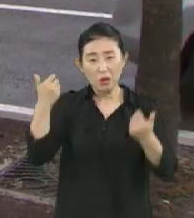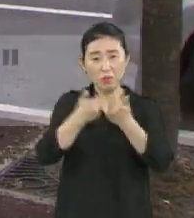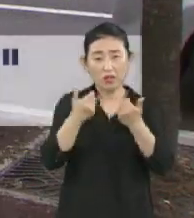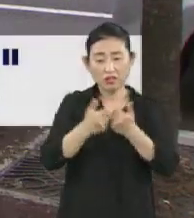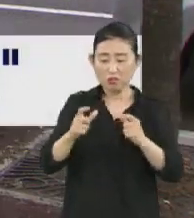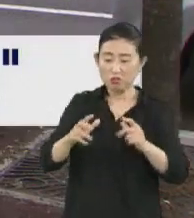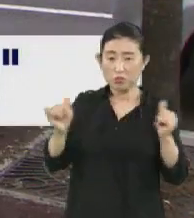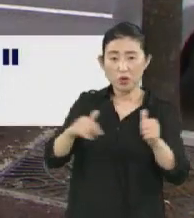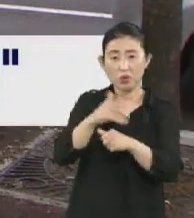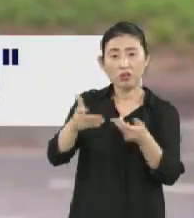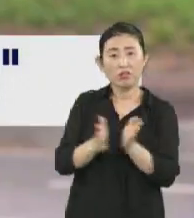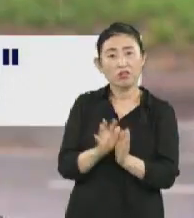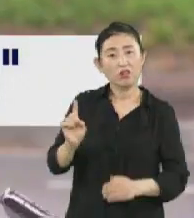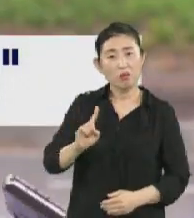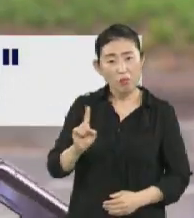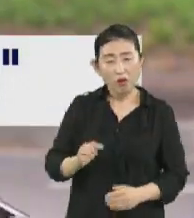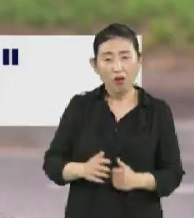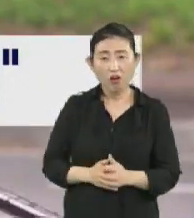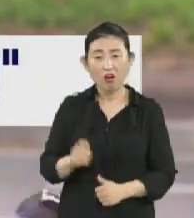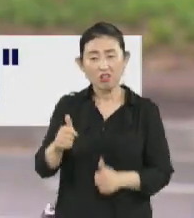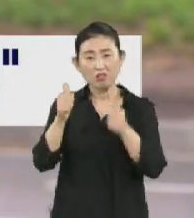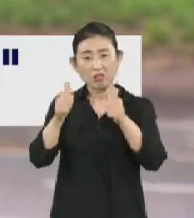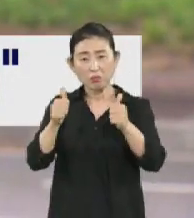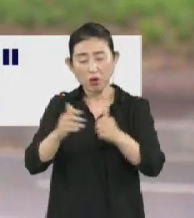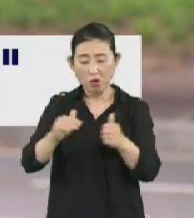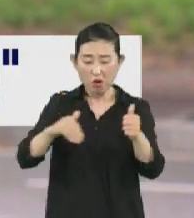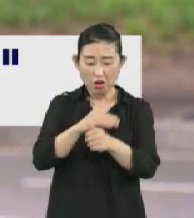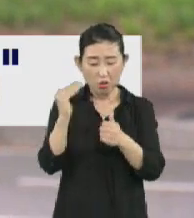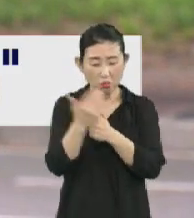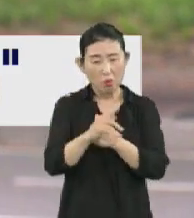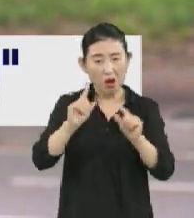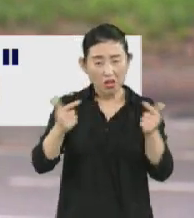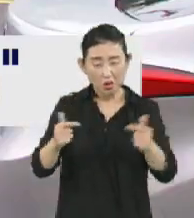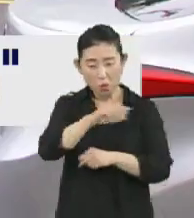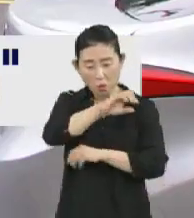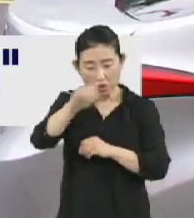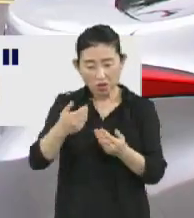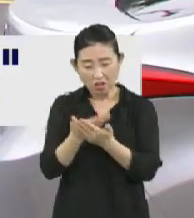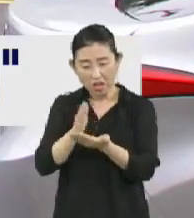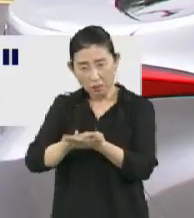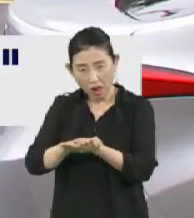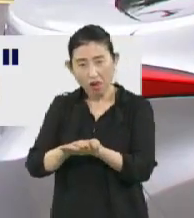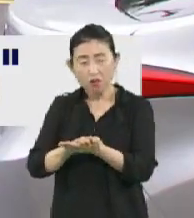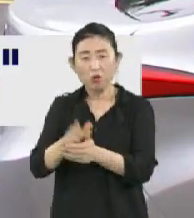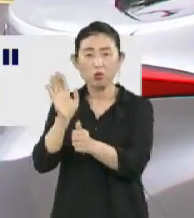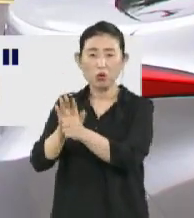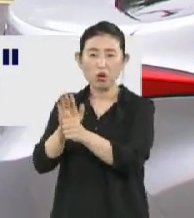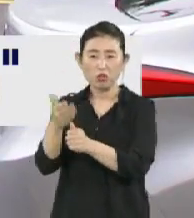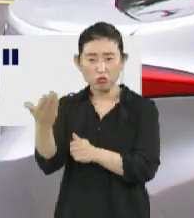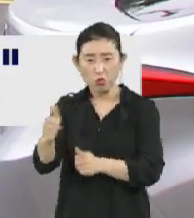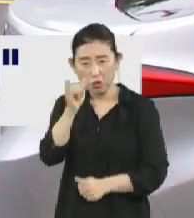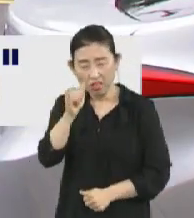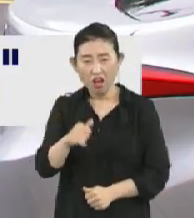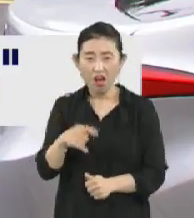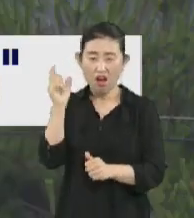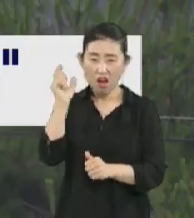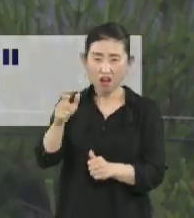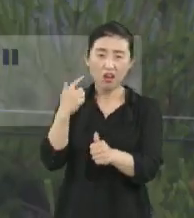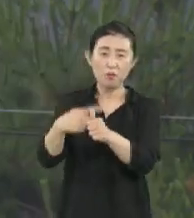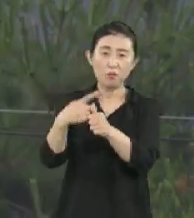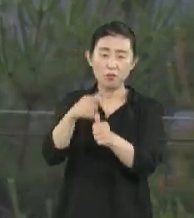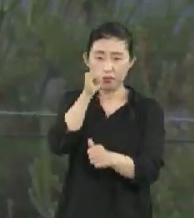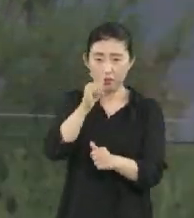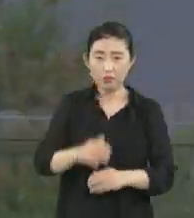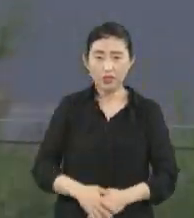반대해온 주민들과 환경단체는 사법부가 환경보전이 아닌 개발 논리를 인정했다며 강하게 비판했습니다.